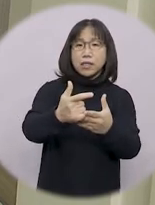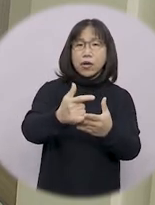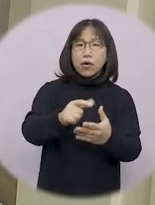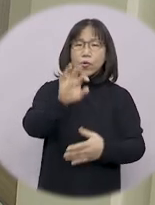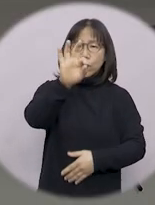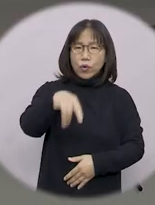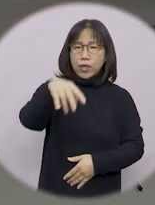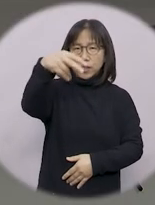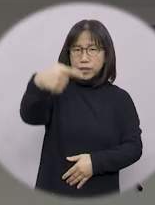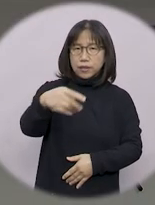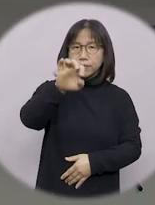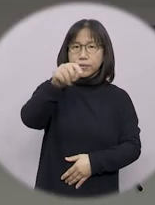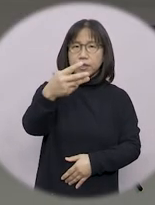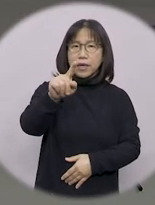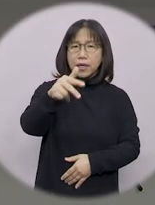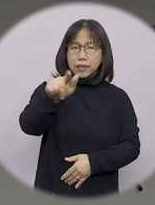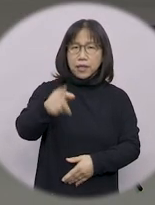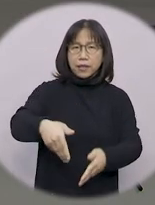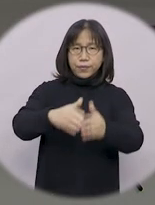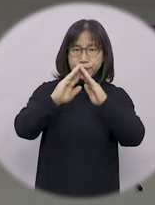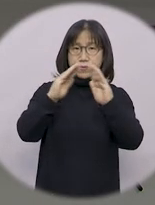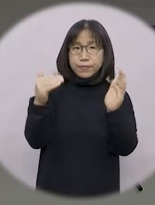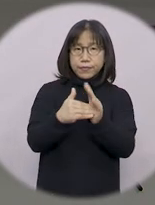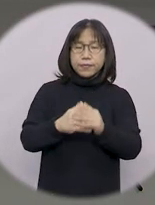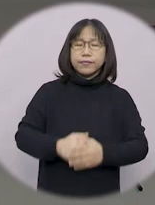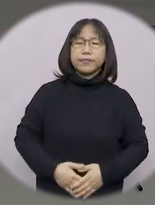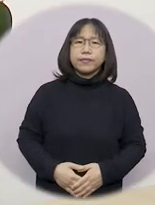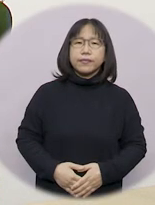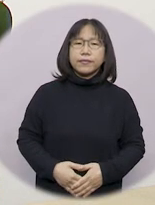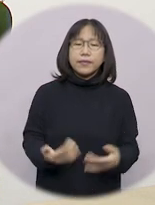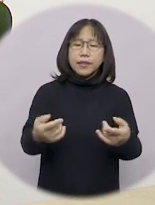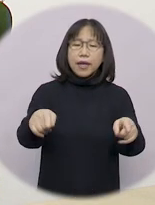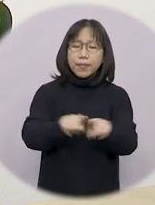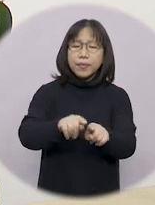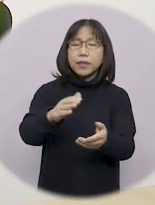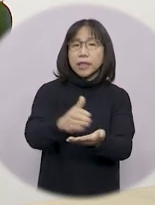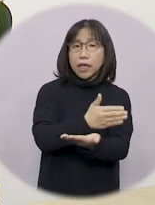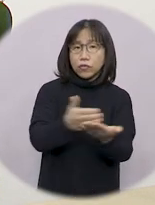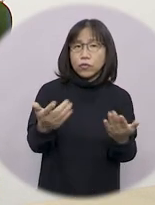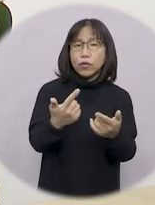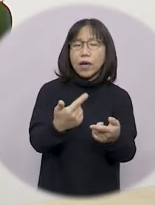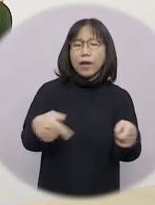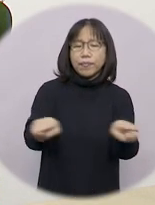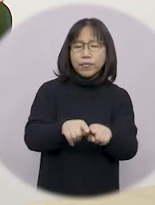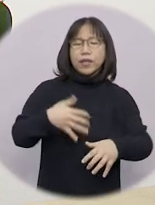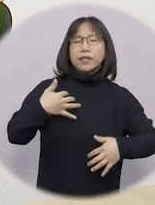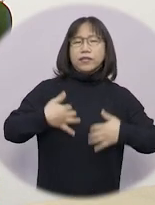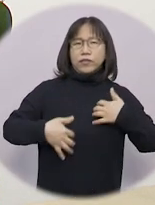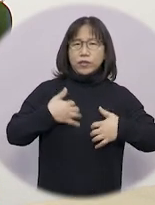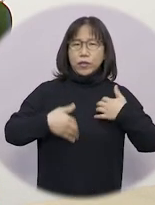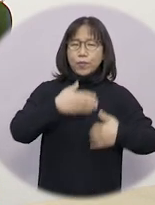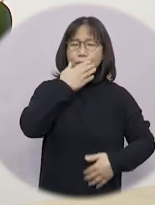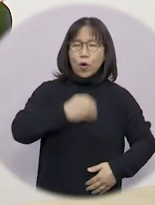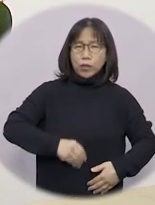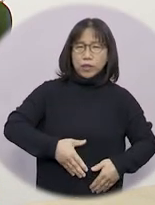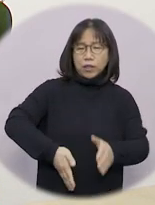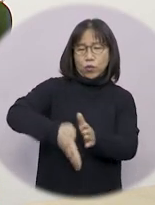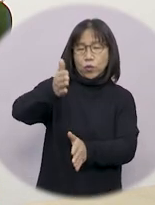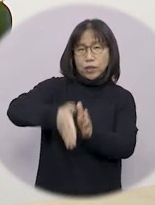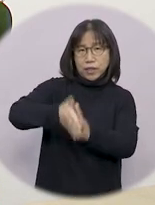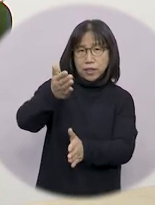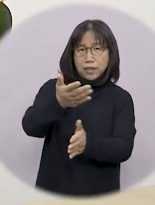플라자 를 조성해 있습니다 강소 에드 프라자 는 함께 나누고 함께 누리는 복지도시 구현을 위해